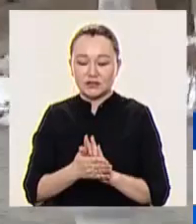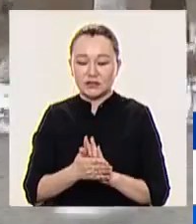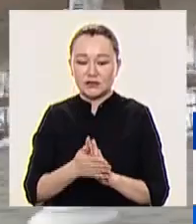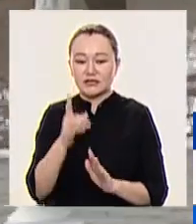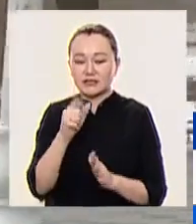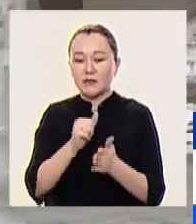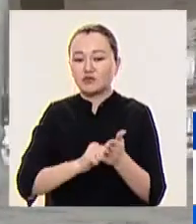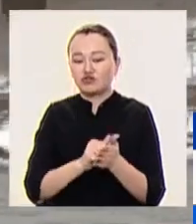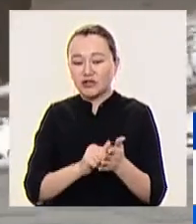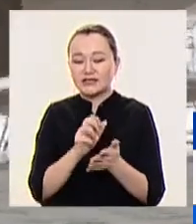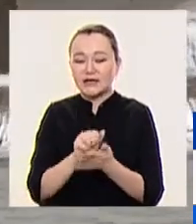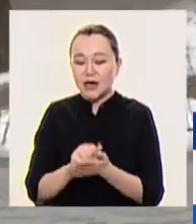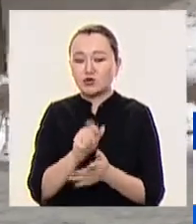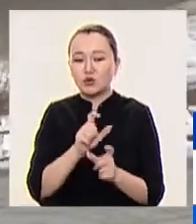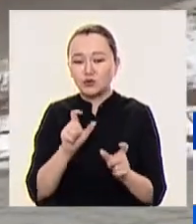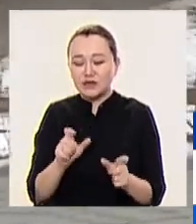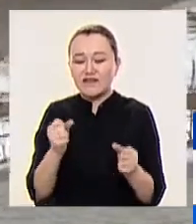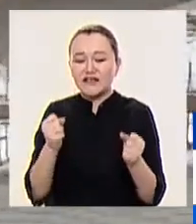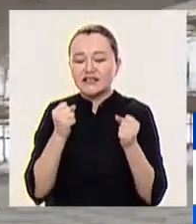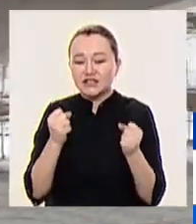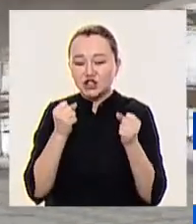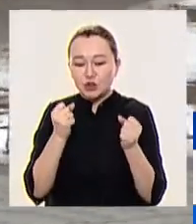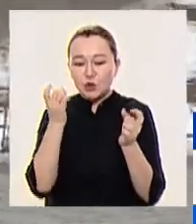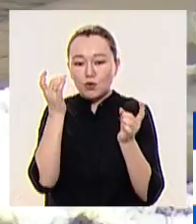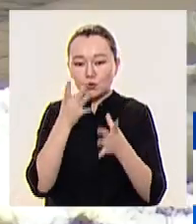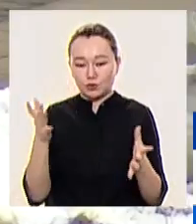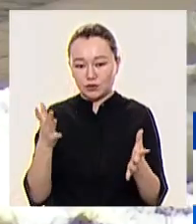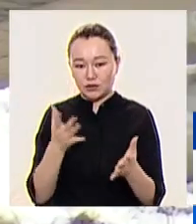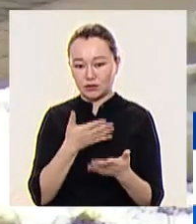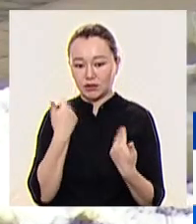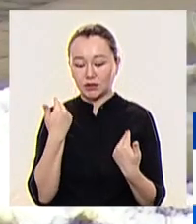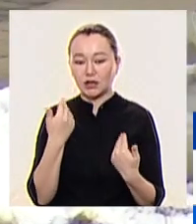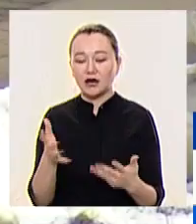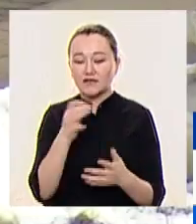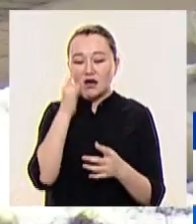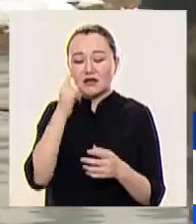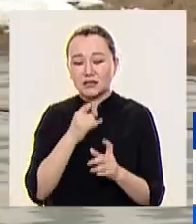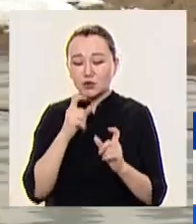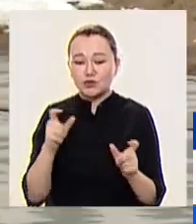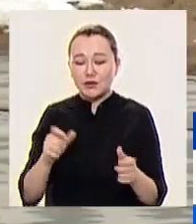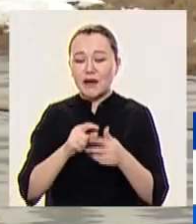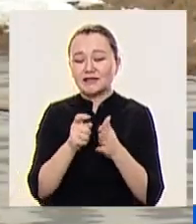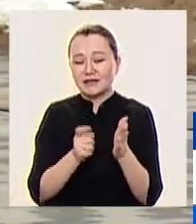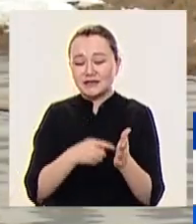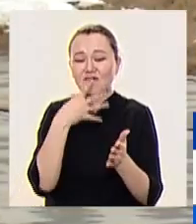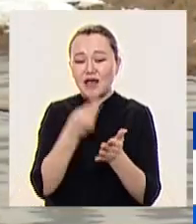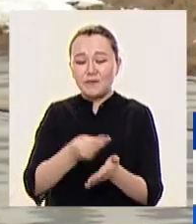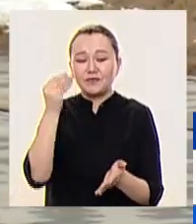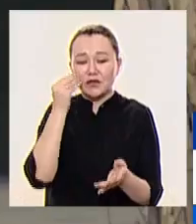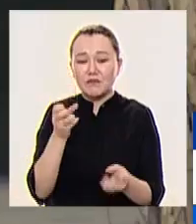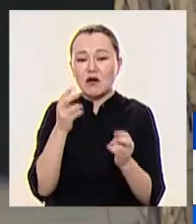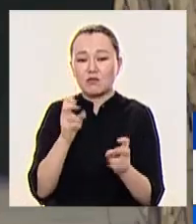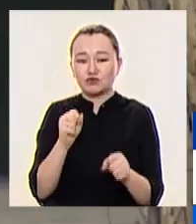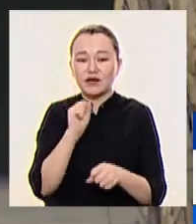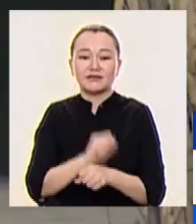Из-за того, что не занимаются люди физической культурой. Впрочем, казахстанцы поделились и своим мнением, как можно